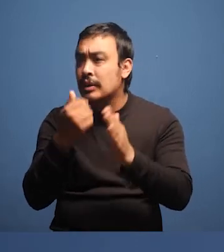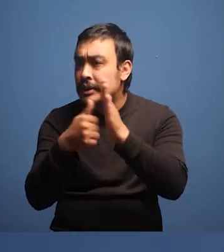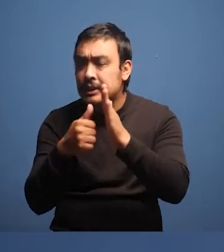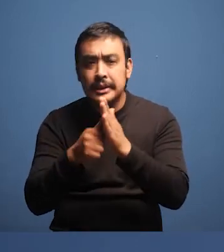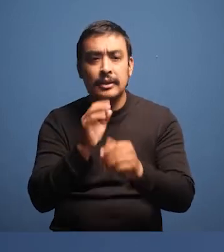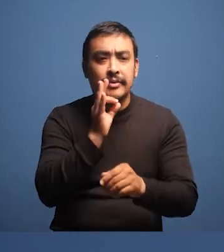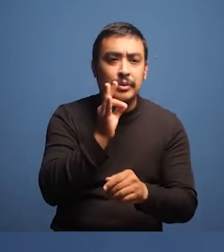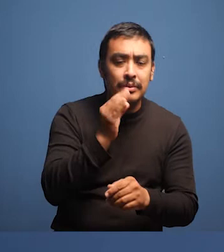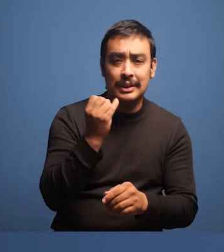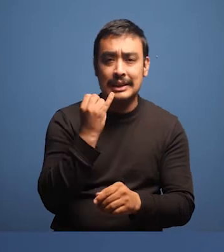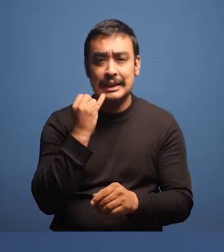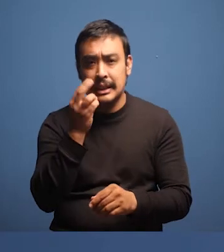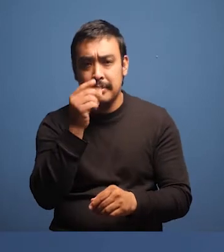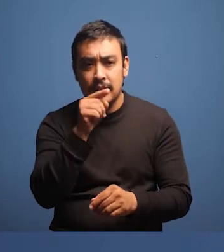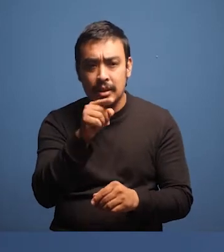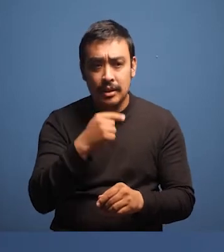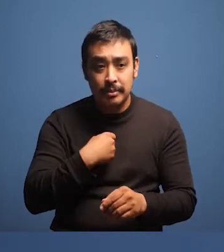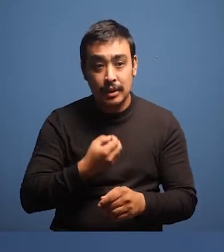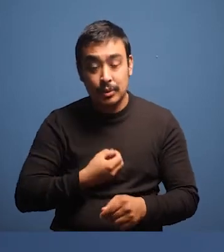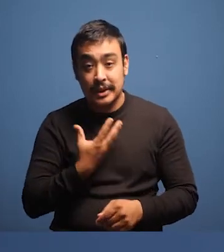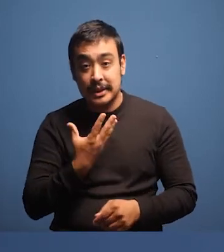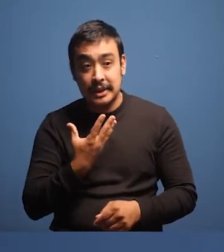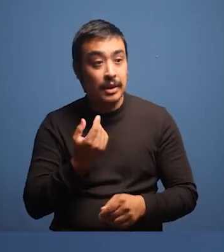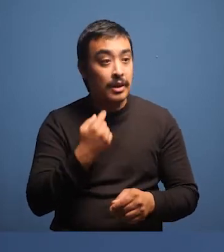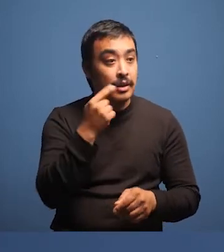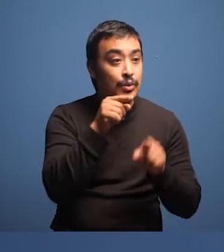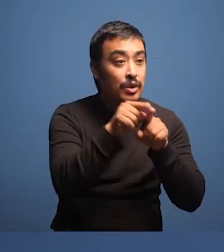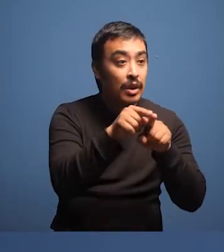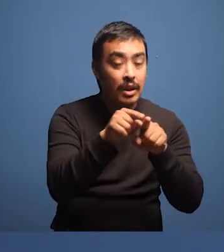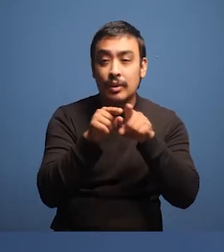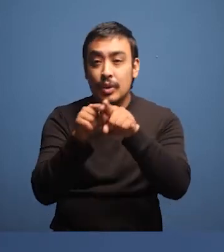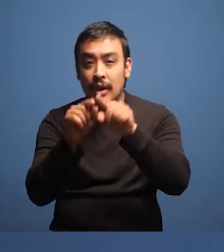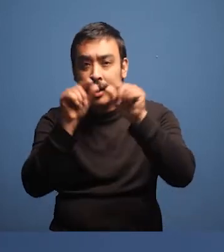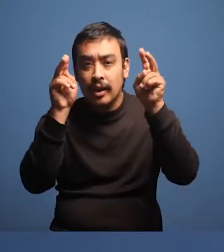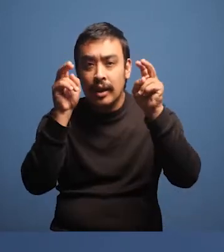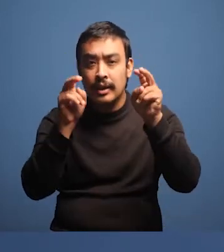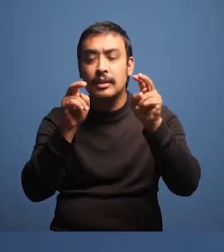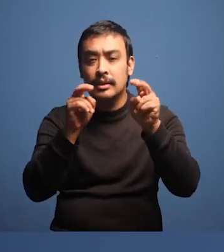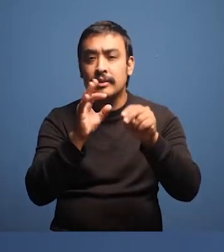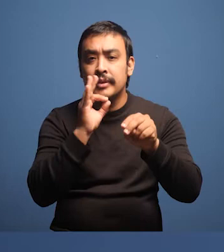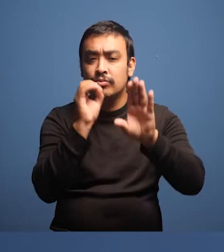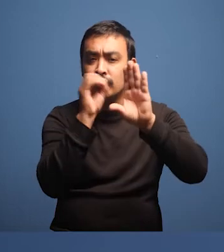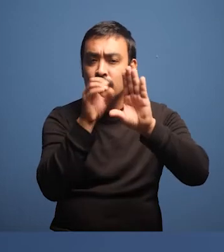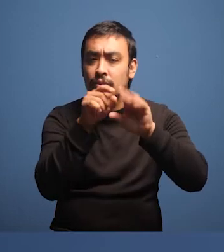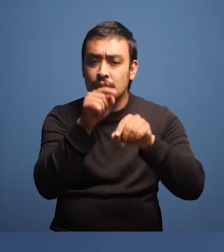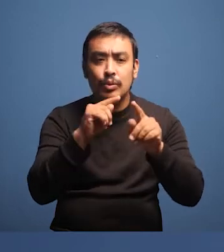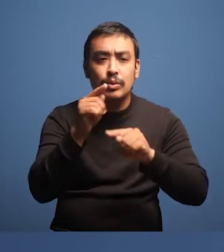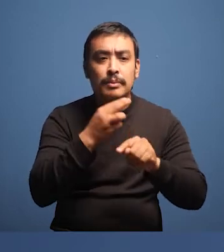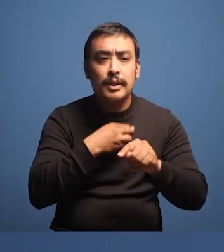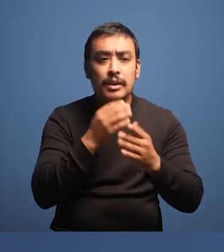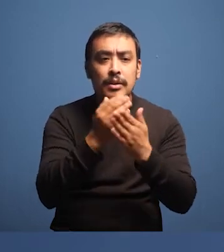फेसबुकहरू इन्स्टाग्रामहरूमा आइएम फिलिङ एक्साइटेड एट विथ फलाना एट हेयर भनेर पोस्टहरू गरिरहेको हुन्छ त्यो चाहिँ कुन मान्छेले